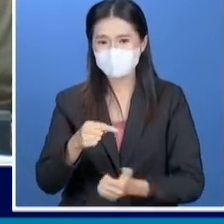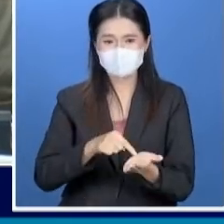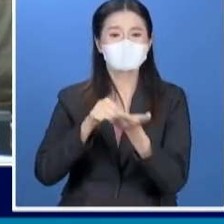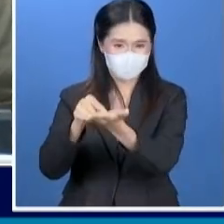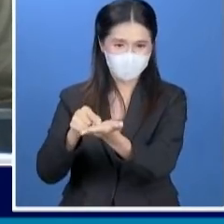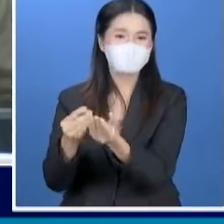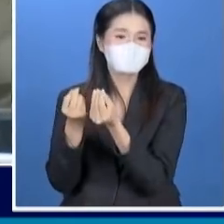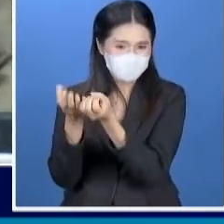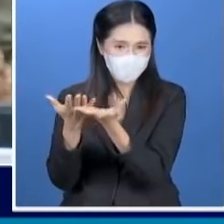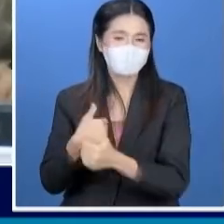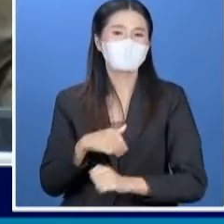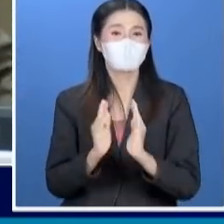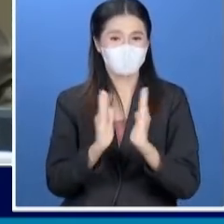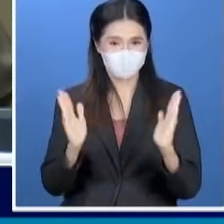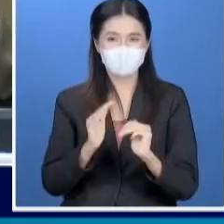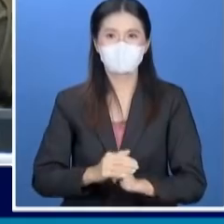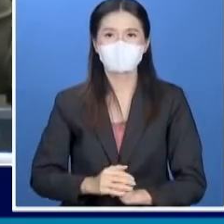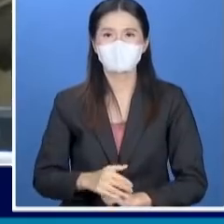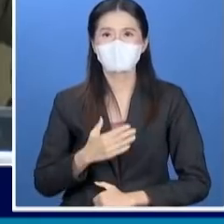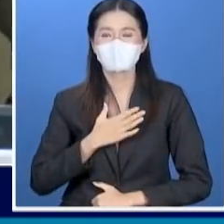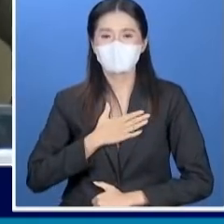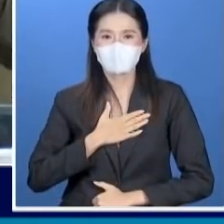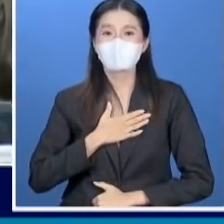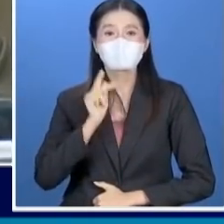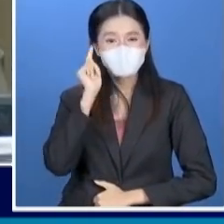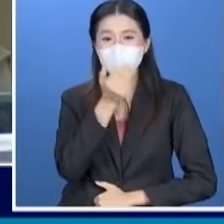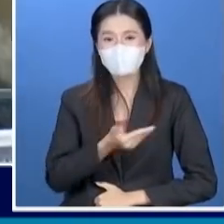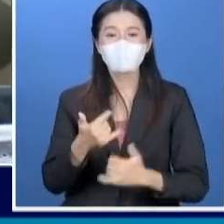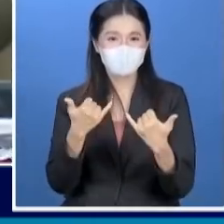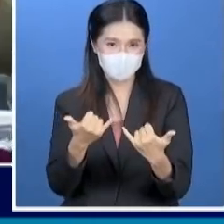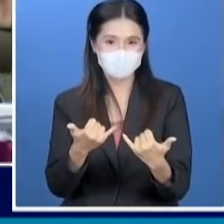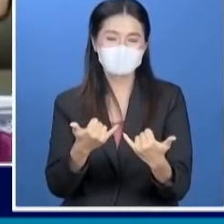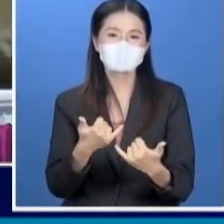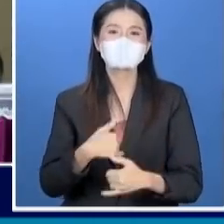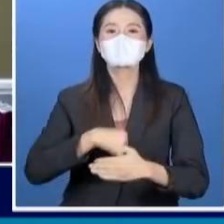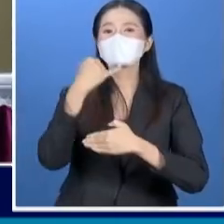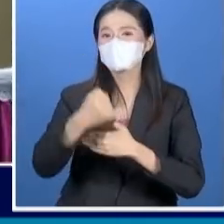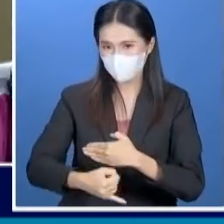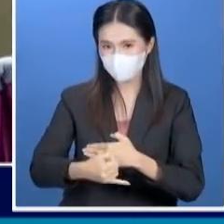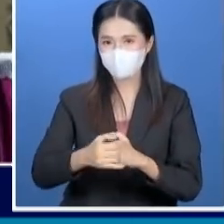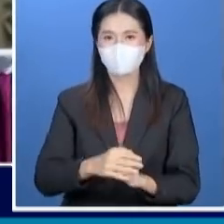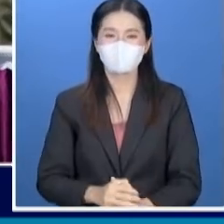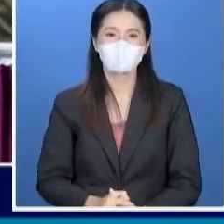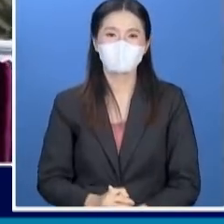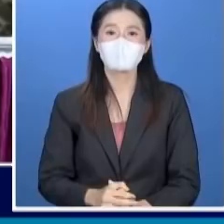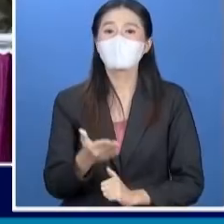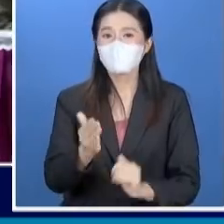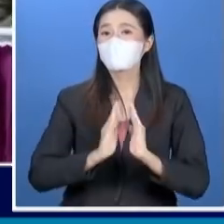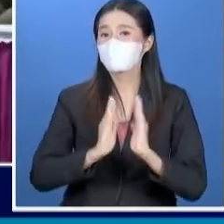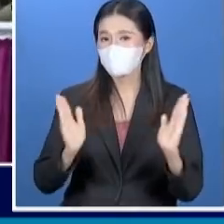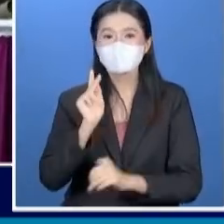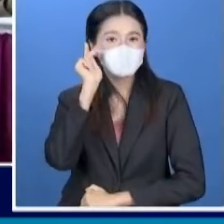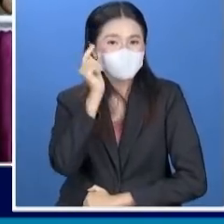ำนวนแล้วนะครับขอบคุณครับ ก็ขออนุญาตเป็นพี่น้องสื่อมวลชนนะครับสำหรับวันนี้ก็คงจะจบเพียงแค่นี้นะครับแล้วก็ขอขอบคุ